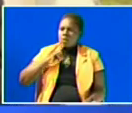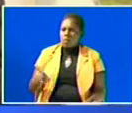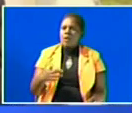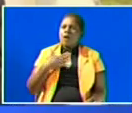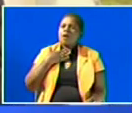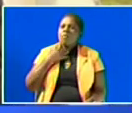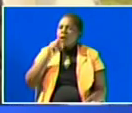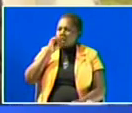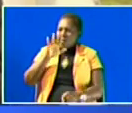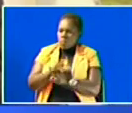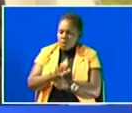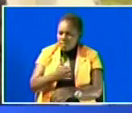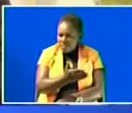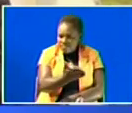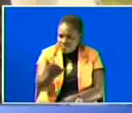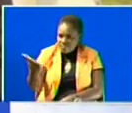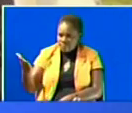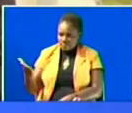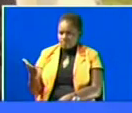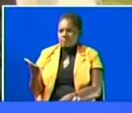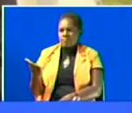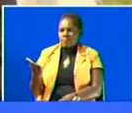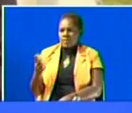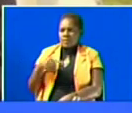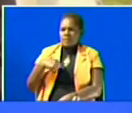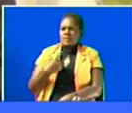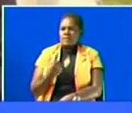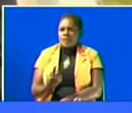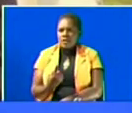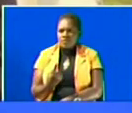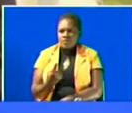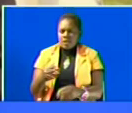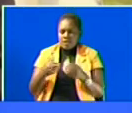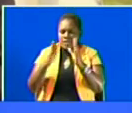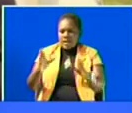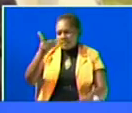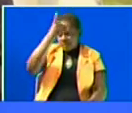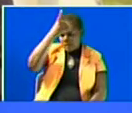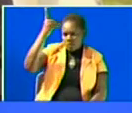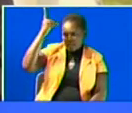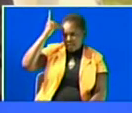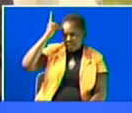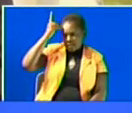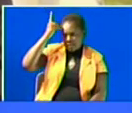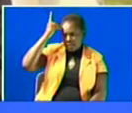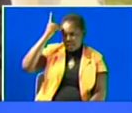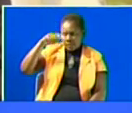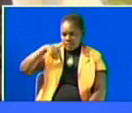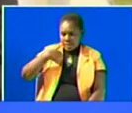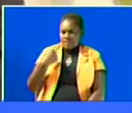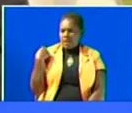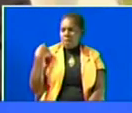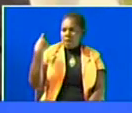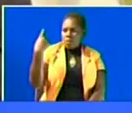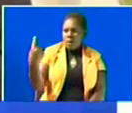Nataka niwahakikishie hapa kwamba sisi kama uongozi wa Dagoretti, mimi nikiwa mstari wa